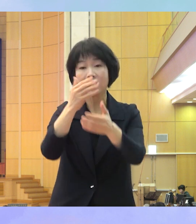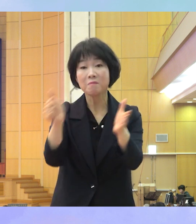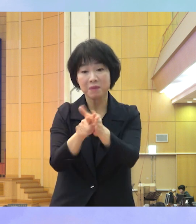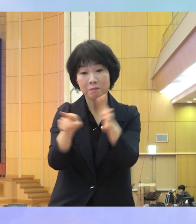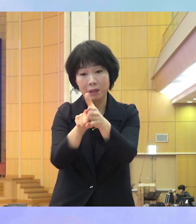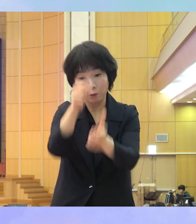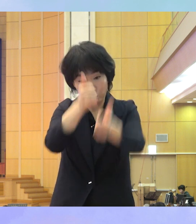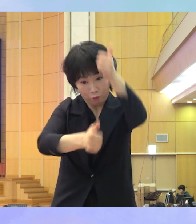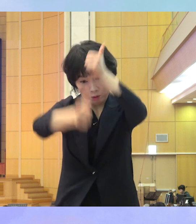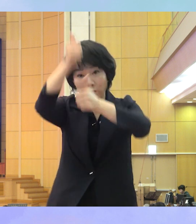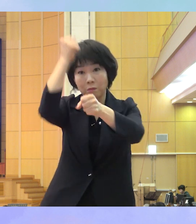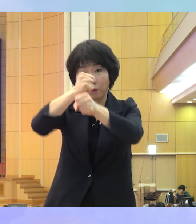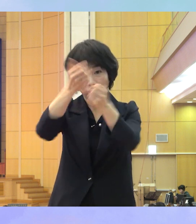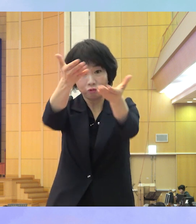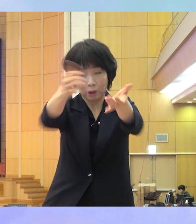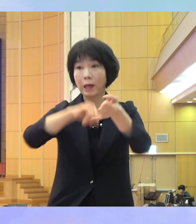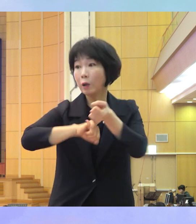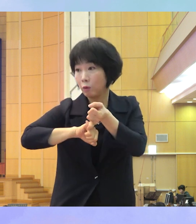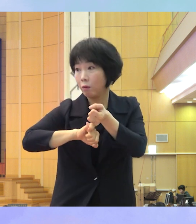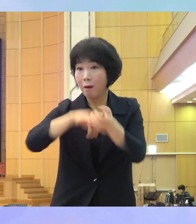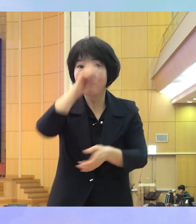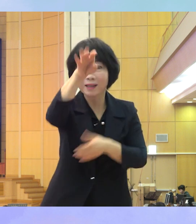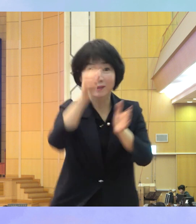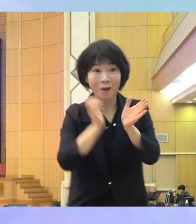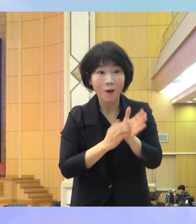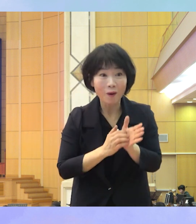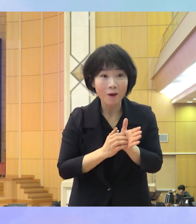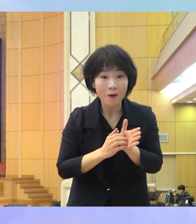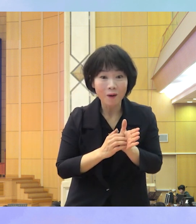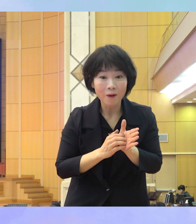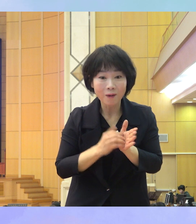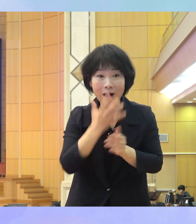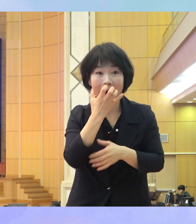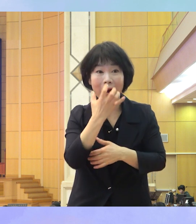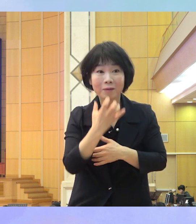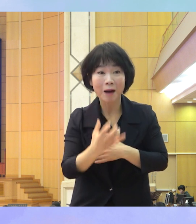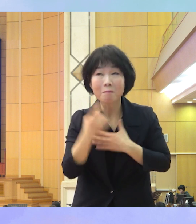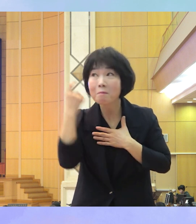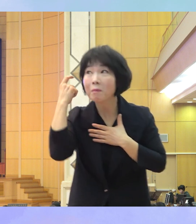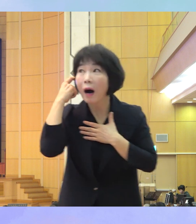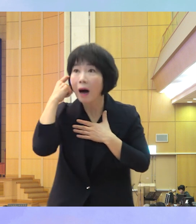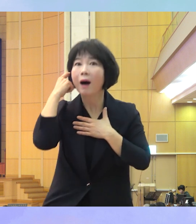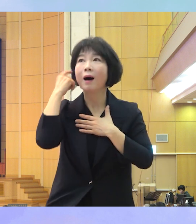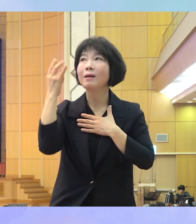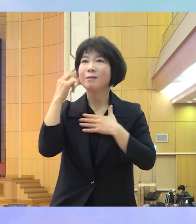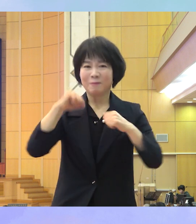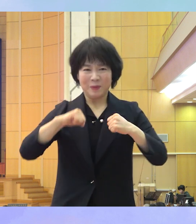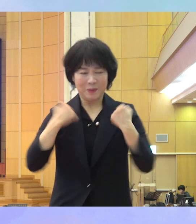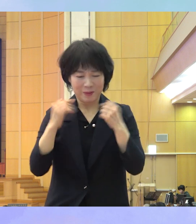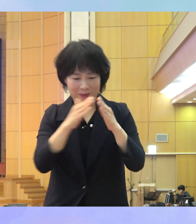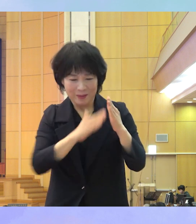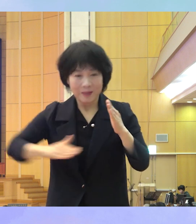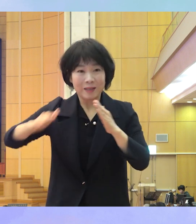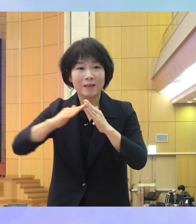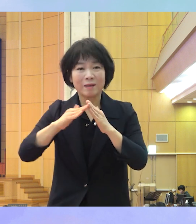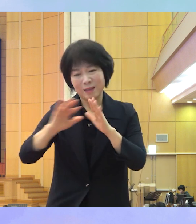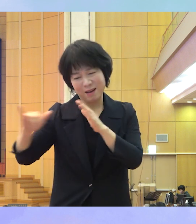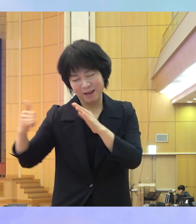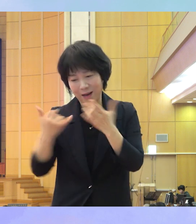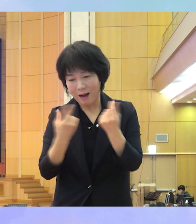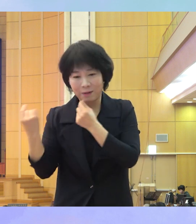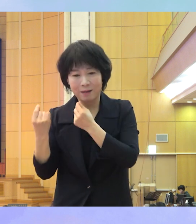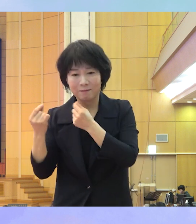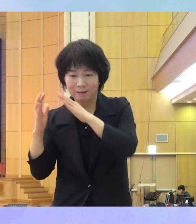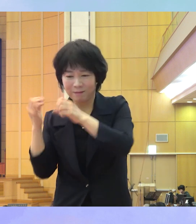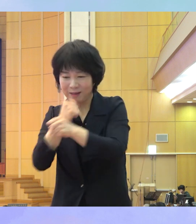조상이 될 것이고 주님이 그렇게 약속했는데, 아브라함이 가나안 땅에 도착해서 가보니까